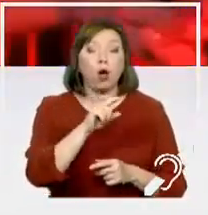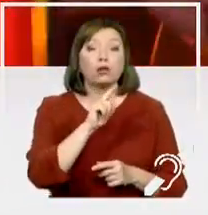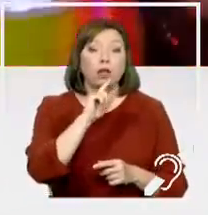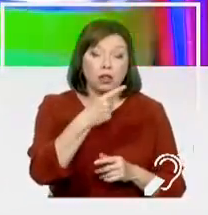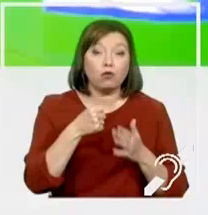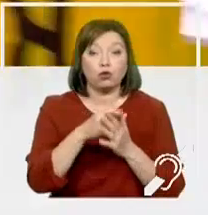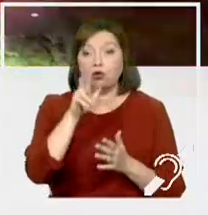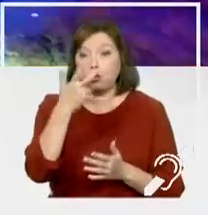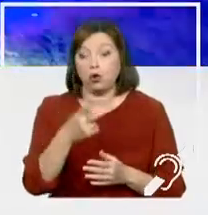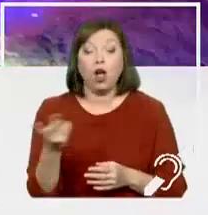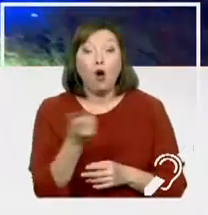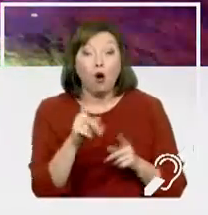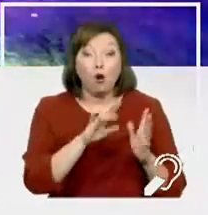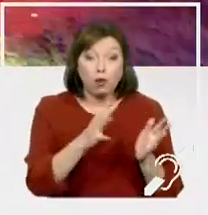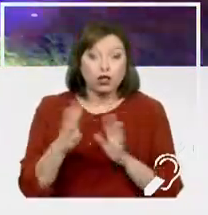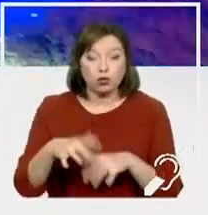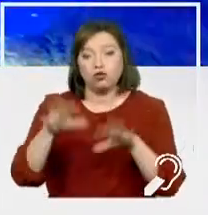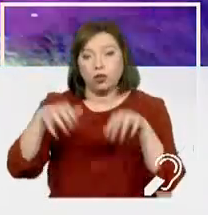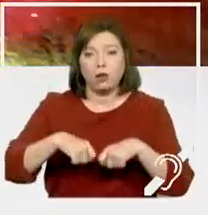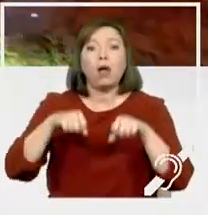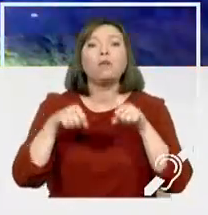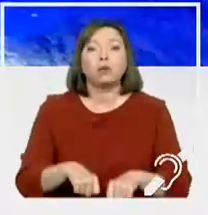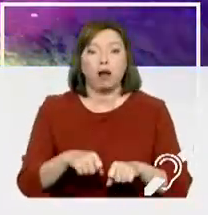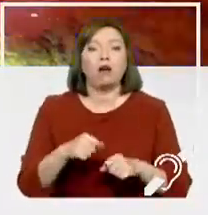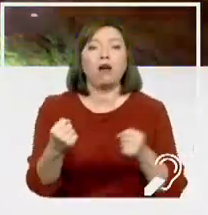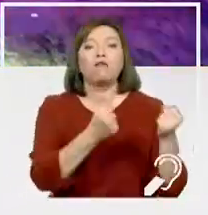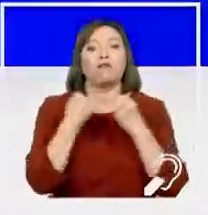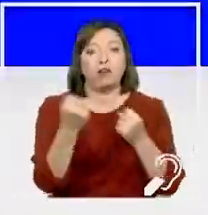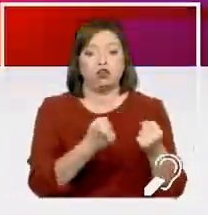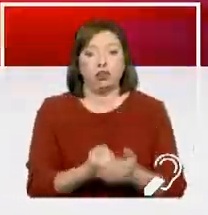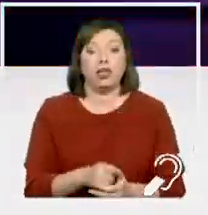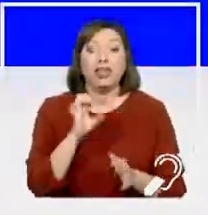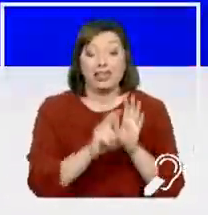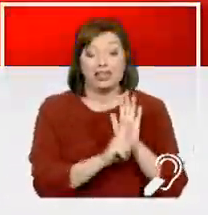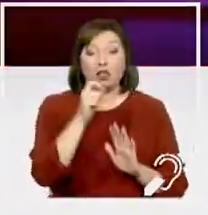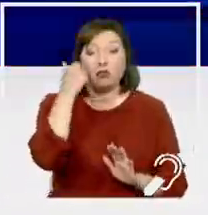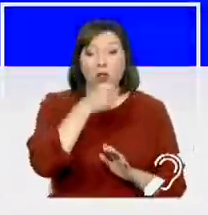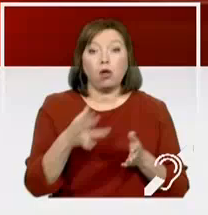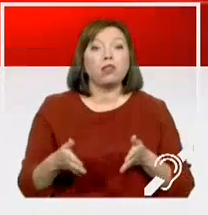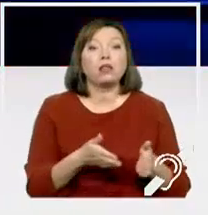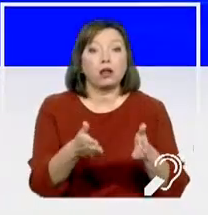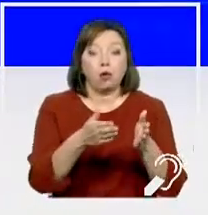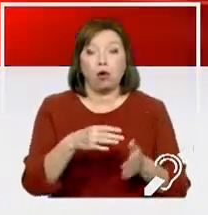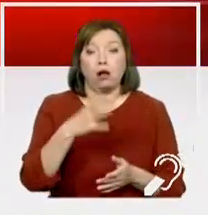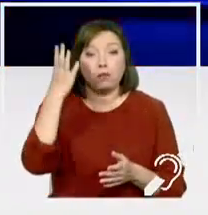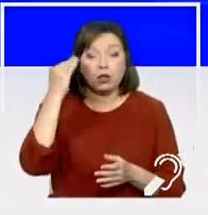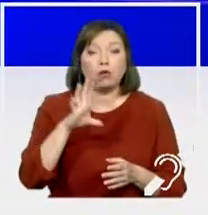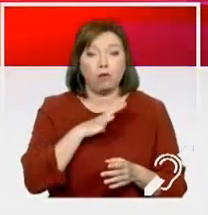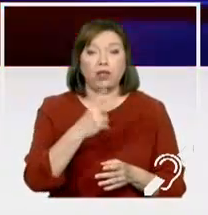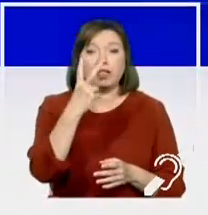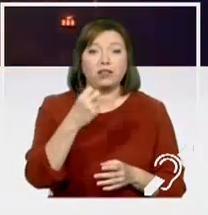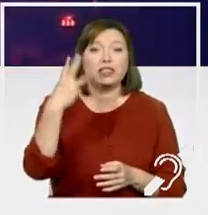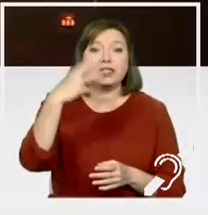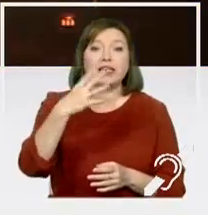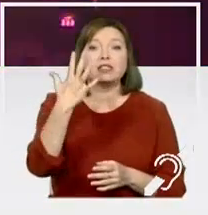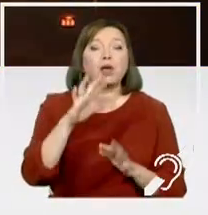la 3 ani în ambele cazuri cu anularea dreptului de a conduce mijloace de transport de la începutul anului pe drumurile naționale s au produs